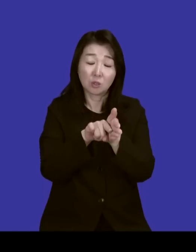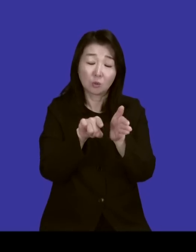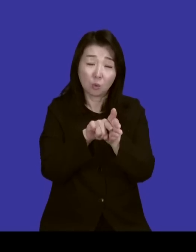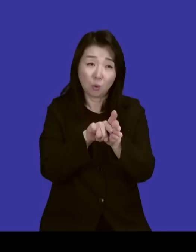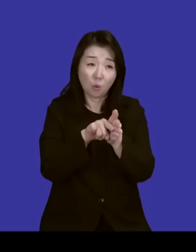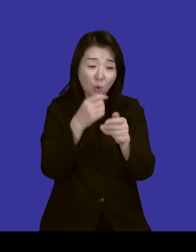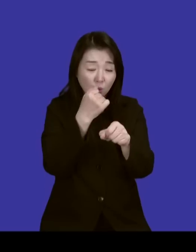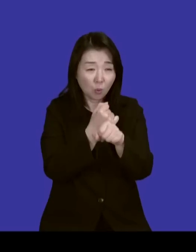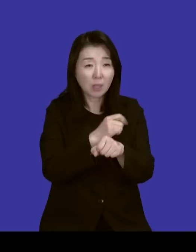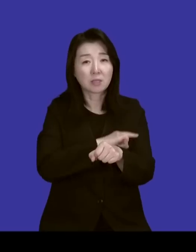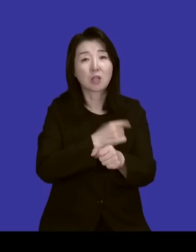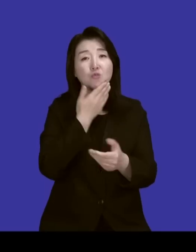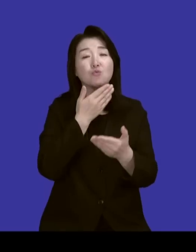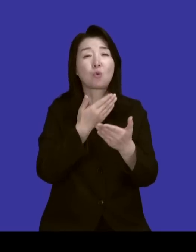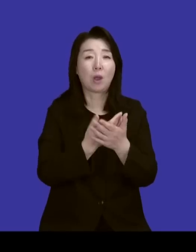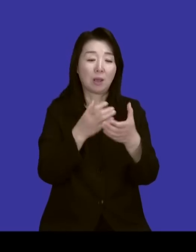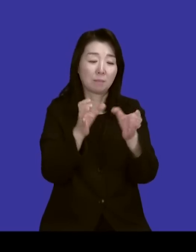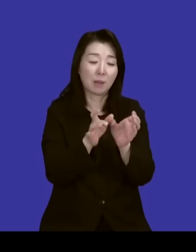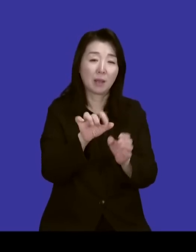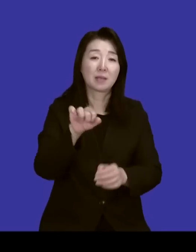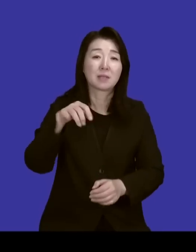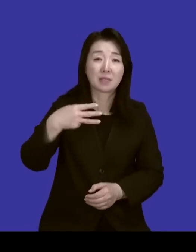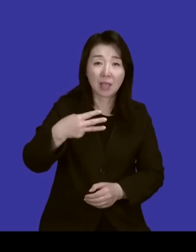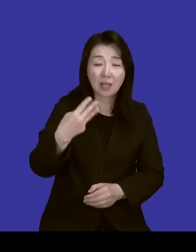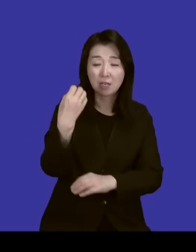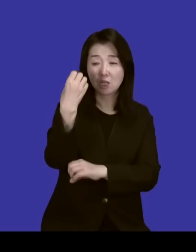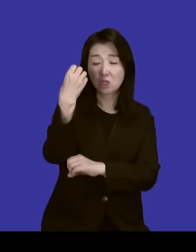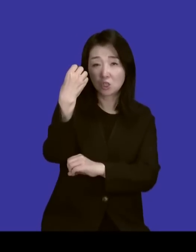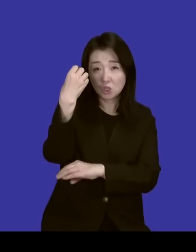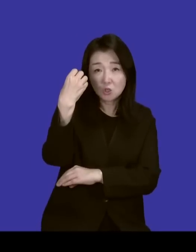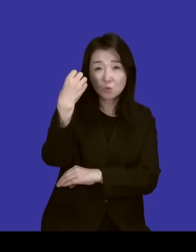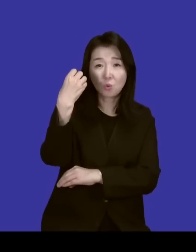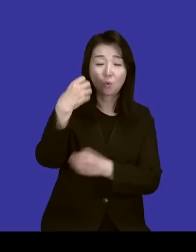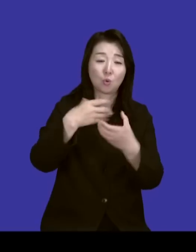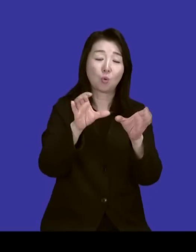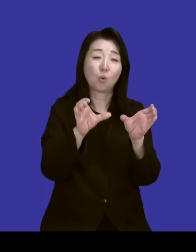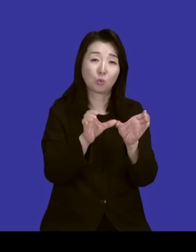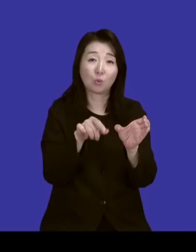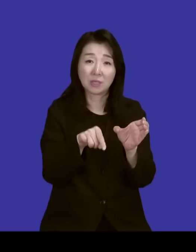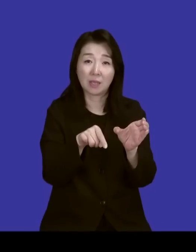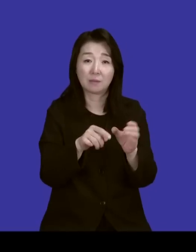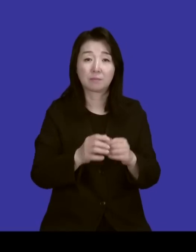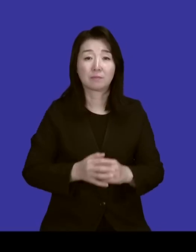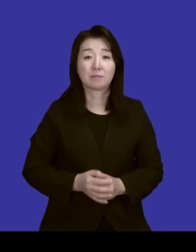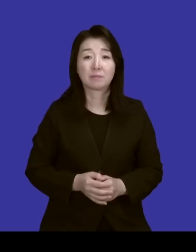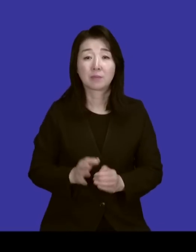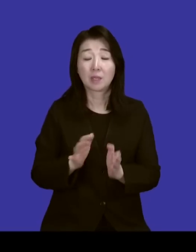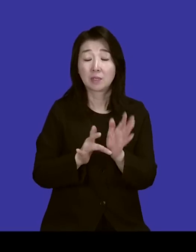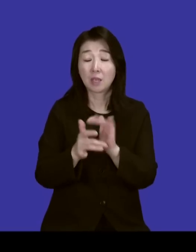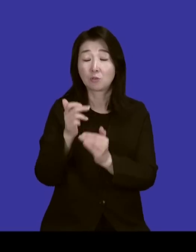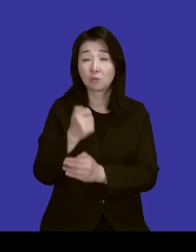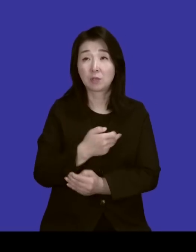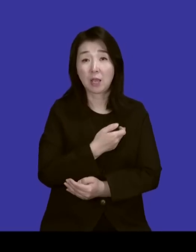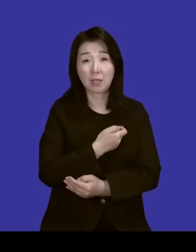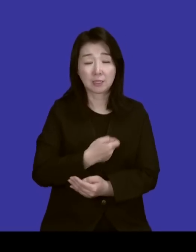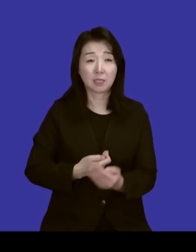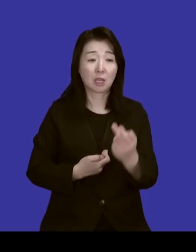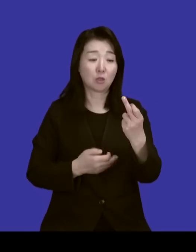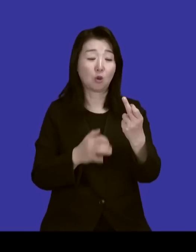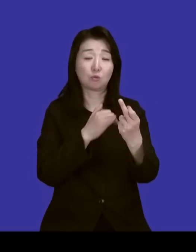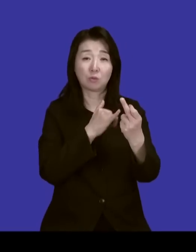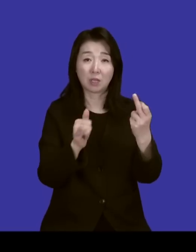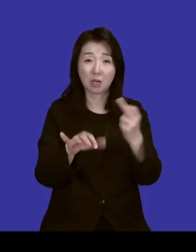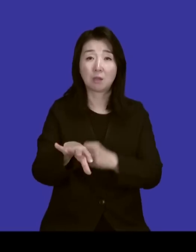기초적인 셀이다. 그래서 그 기초 공동체, 베이직 커뮤니티라고 그러는데 예수님과 12제자가 최초의